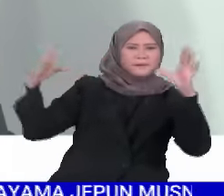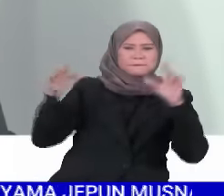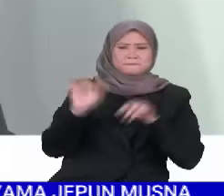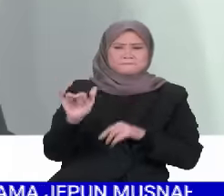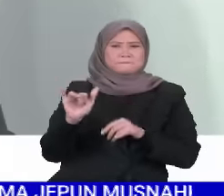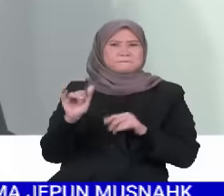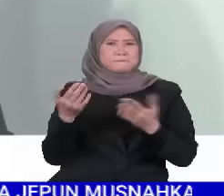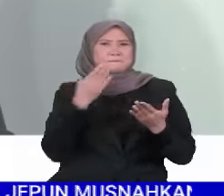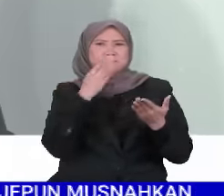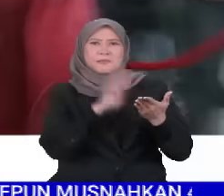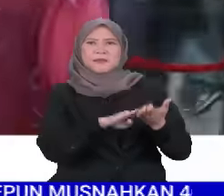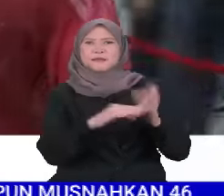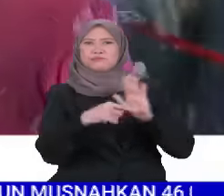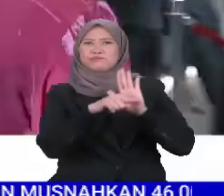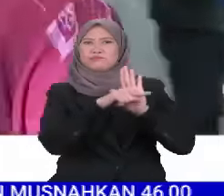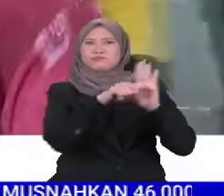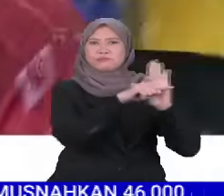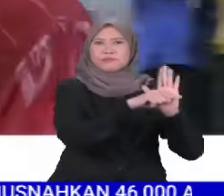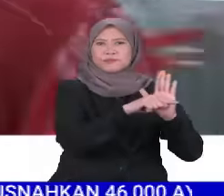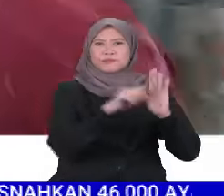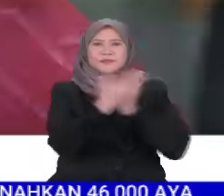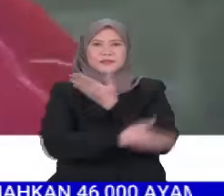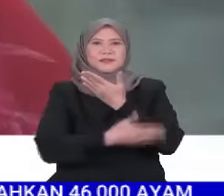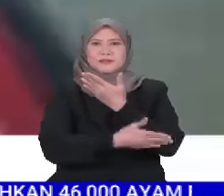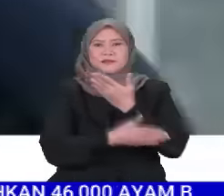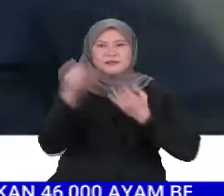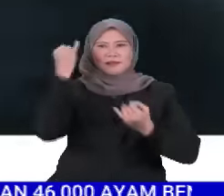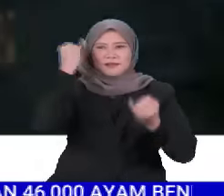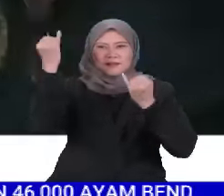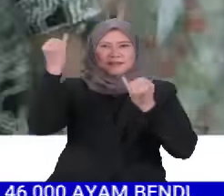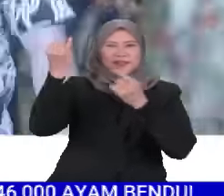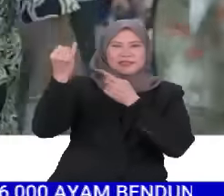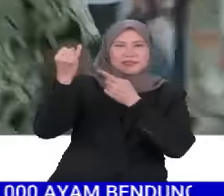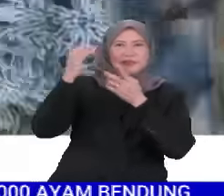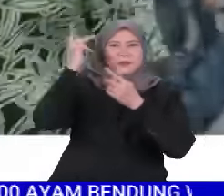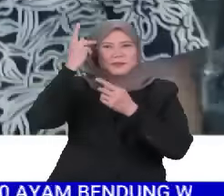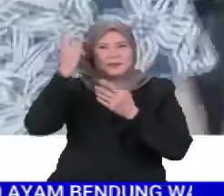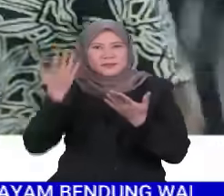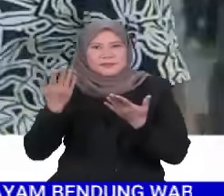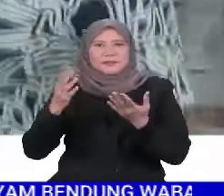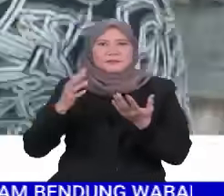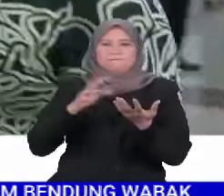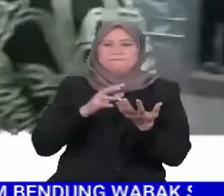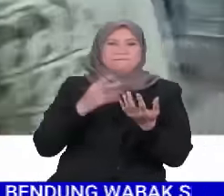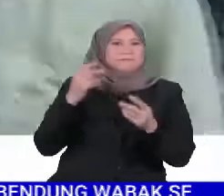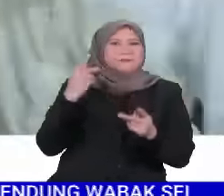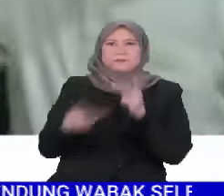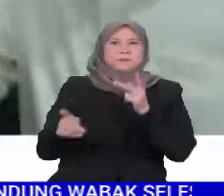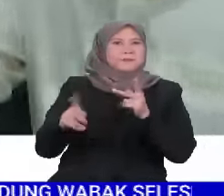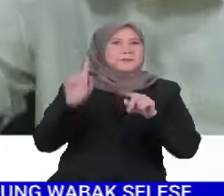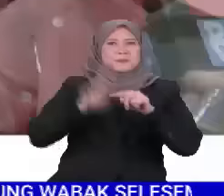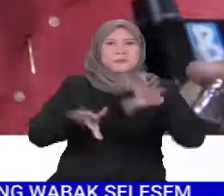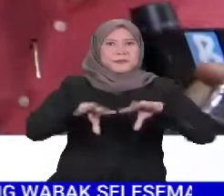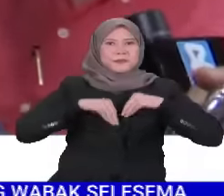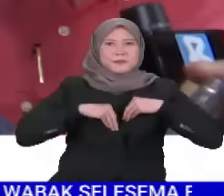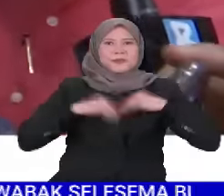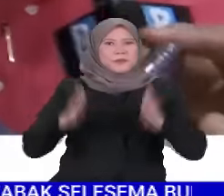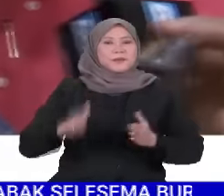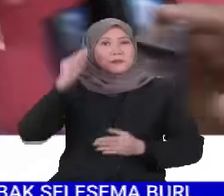keadaan yang tidak baik kepada negara dengan judul yang suka diterima oleh orang Melayu tetapi kita lihat